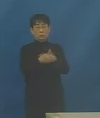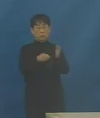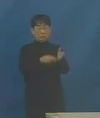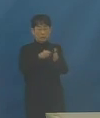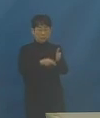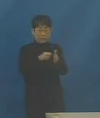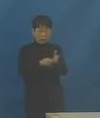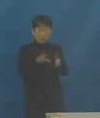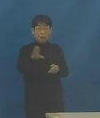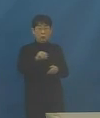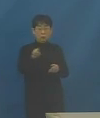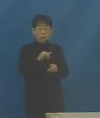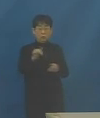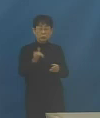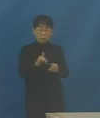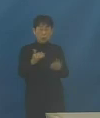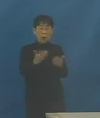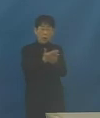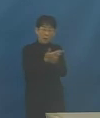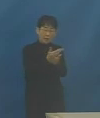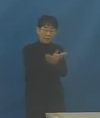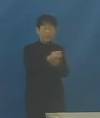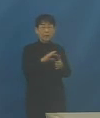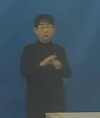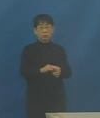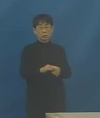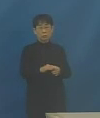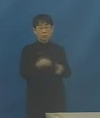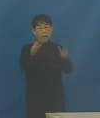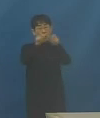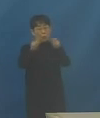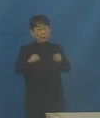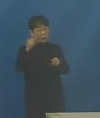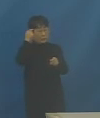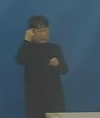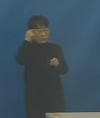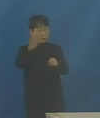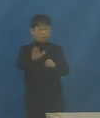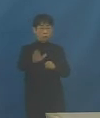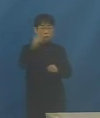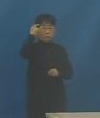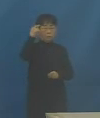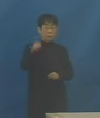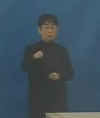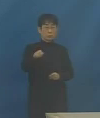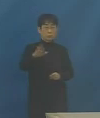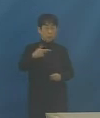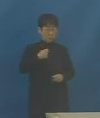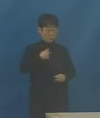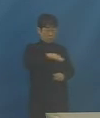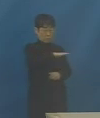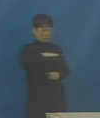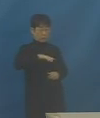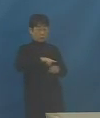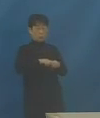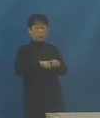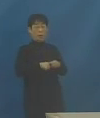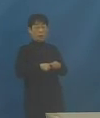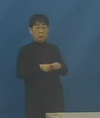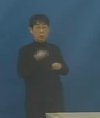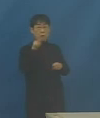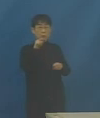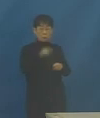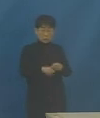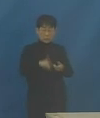それ構造的な問題だと彼の問題意識が終わりなんだと思いますただ私たちもそれについてあの